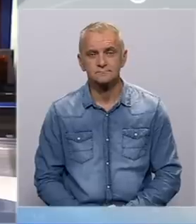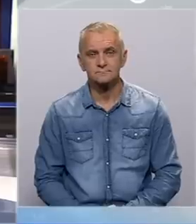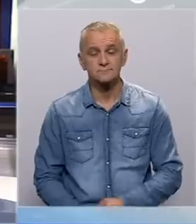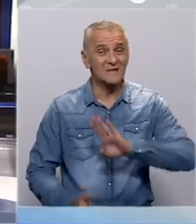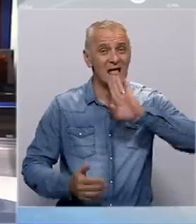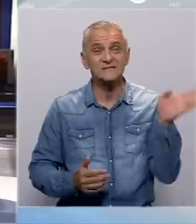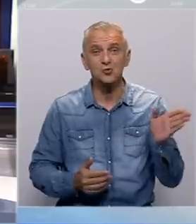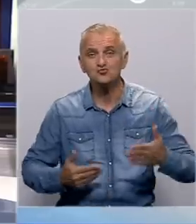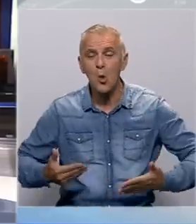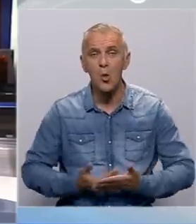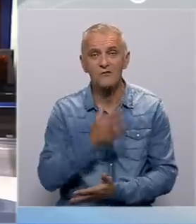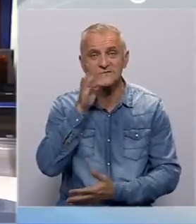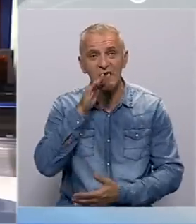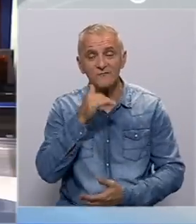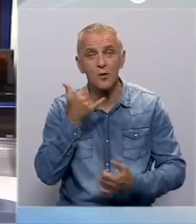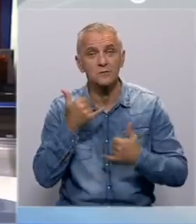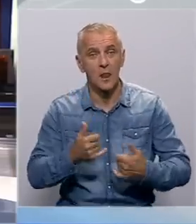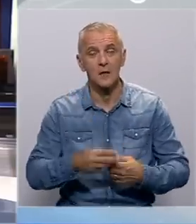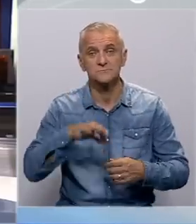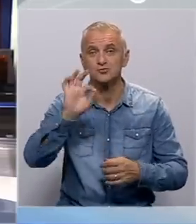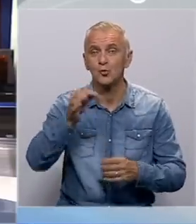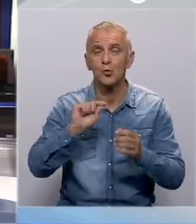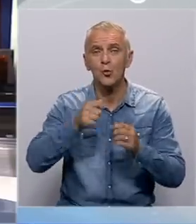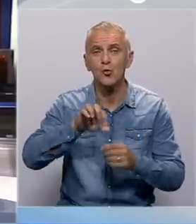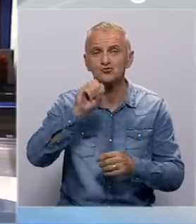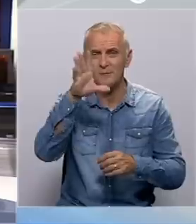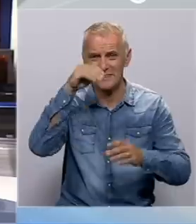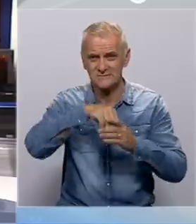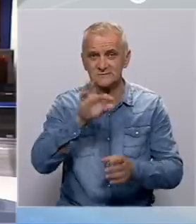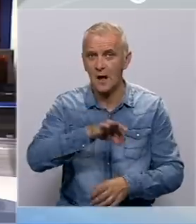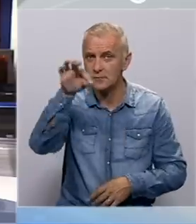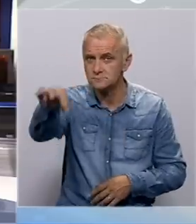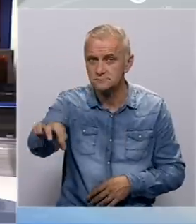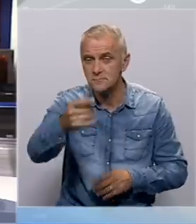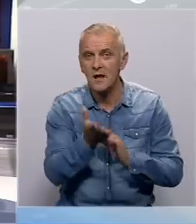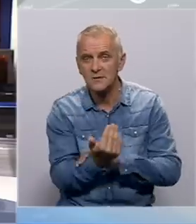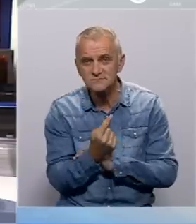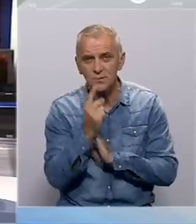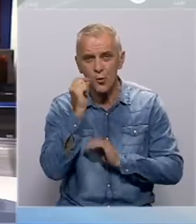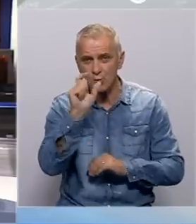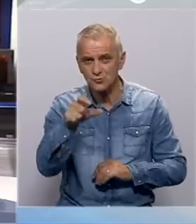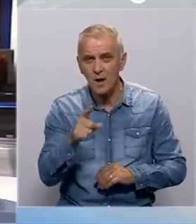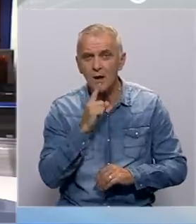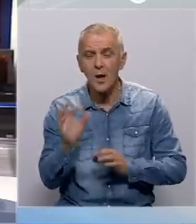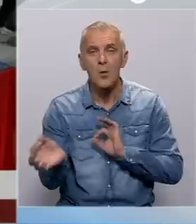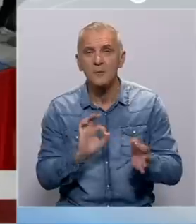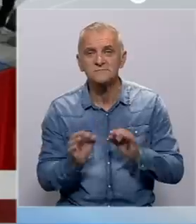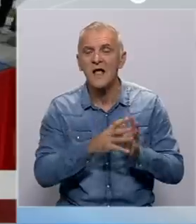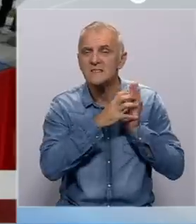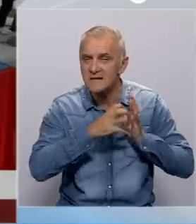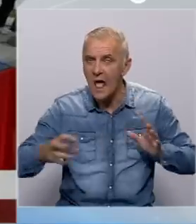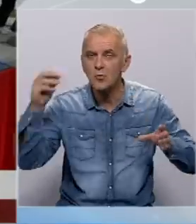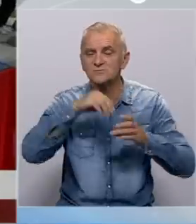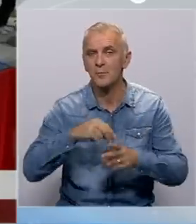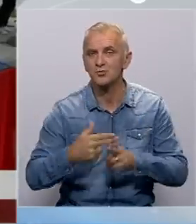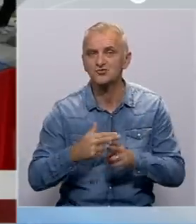U istočnom Novom Sarajevu danas su uručeni ključevi 15 stanova izbjegli bi raseljenim osobama s ciljem da se osigura trajno stambeno